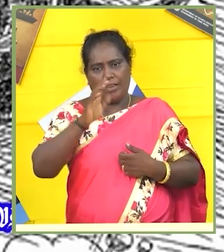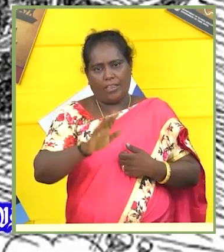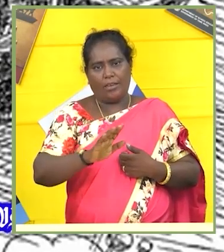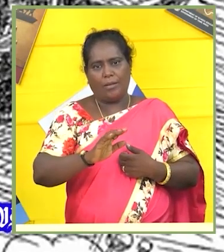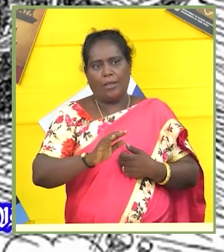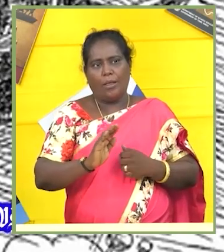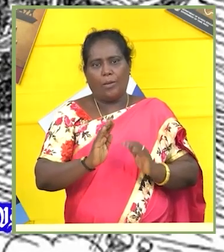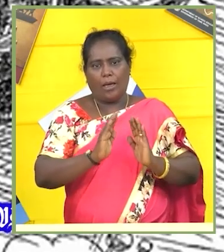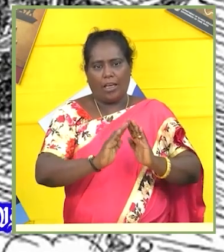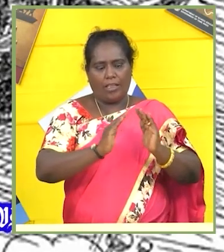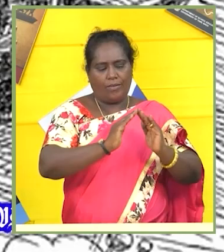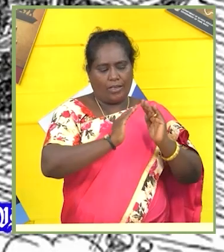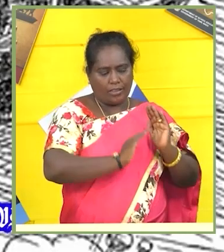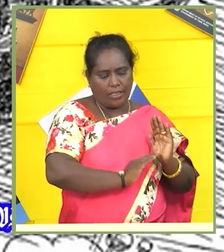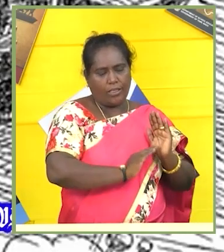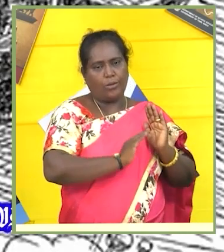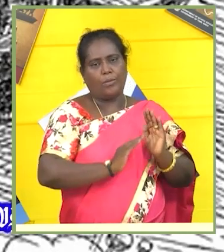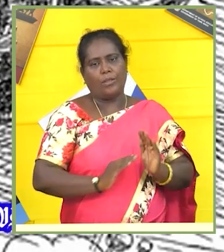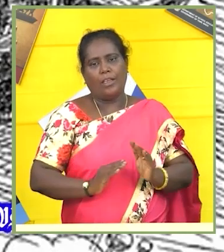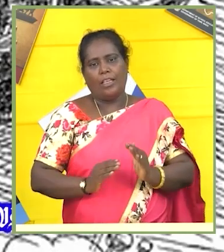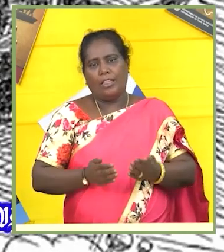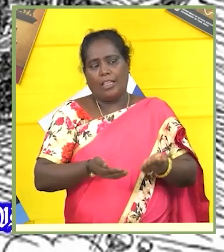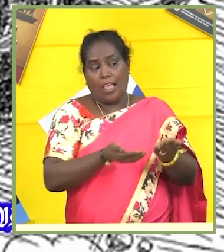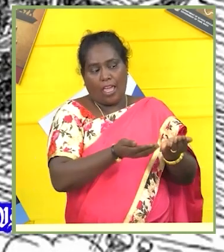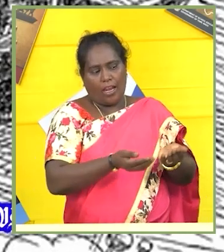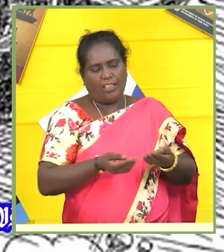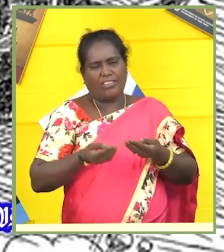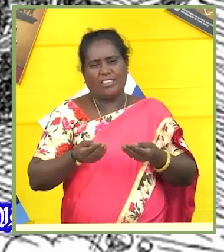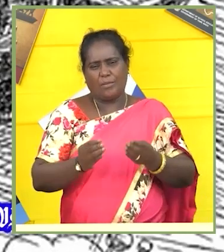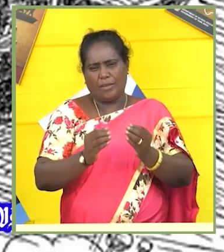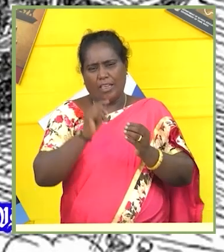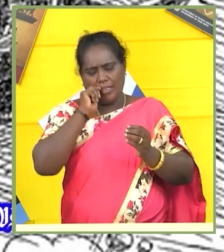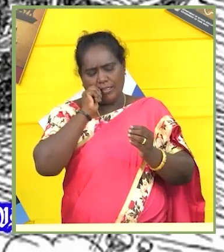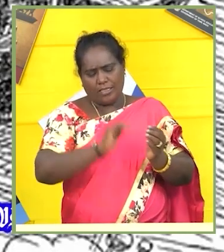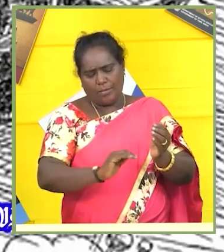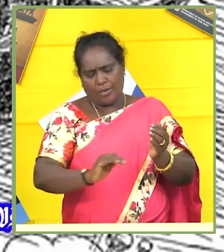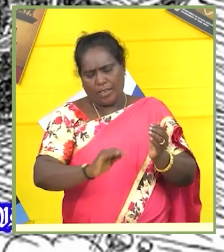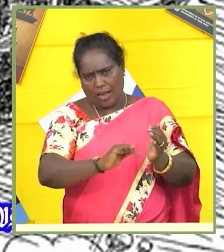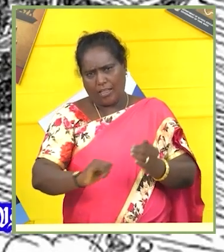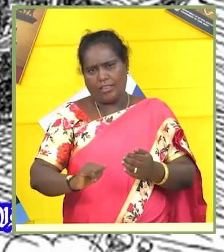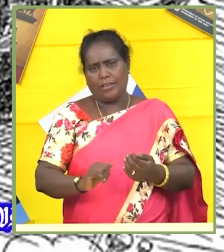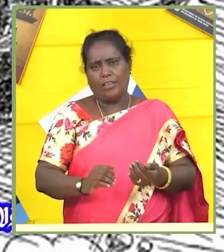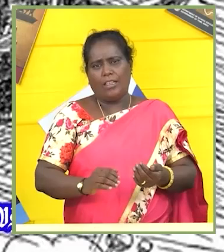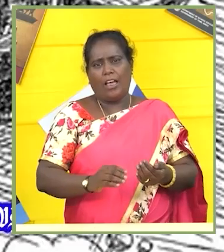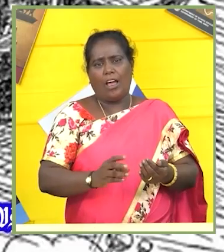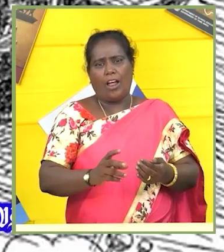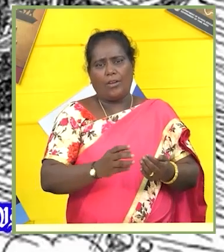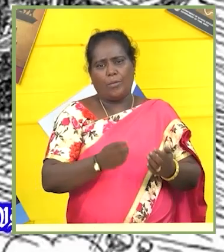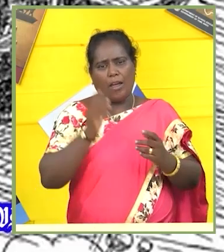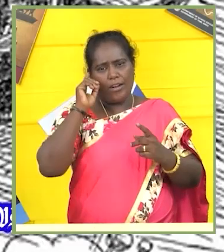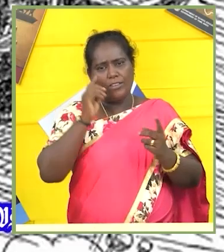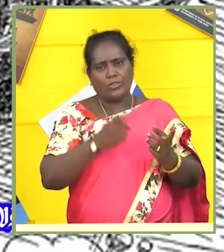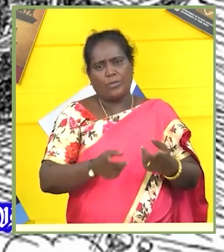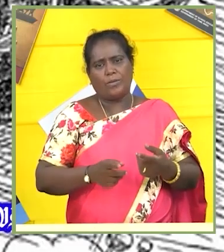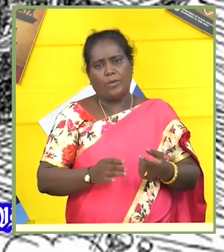அக்காளைகளை அடக்கும் வீரனுக்கே அப்பெண் மணமாலை சூடுவோம் என்பதையும் நடித்து காட்டும் விதமாக குறவை கூத்து ஆடுகின்றனர்.